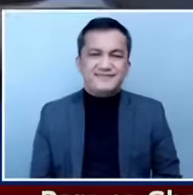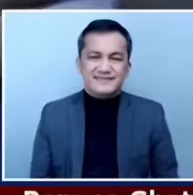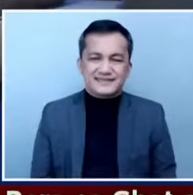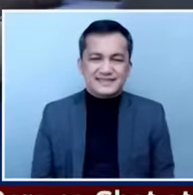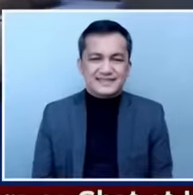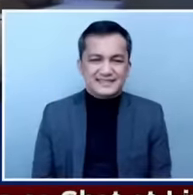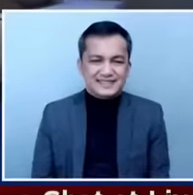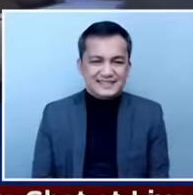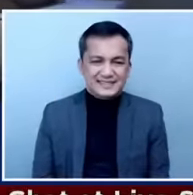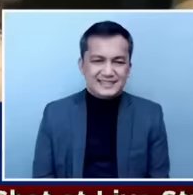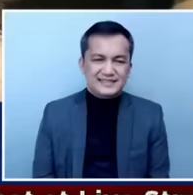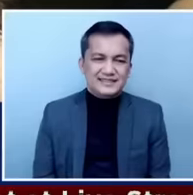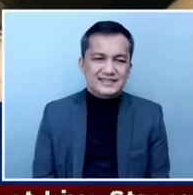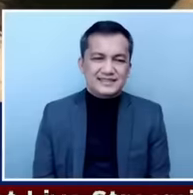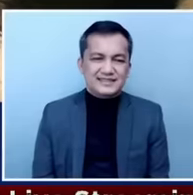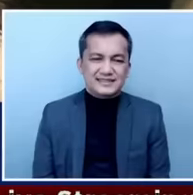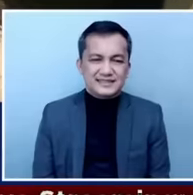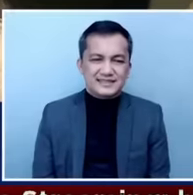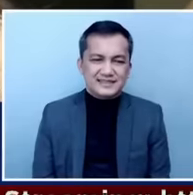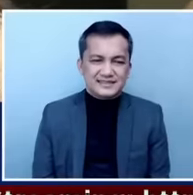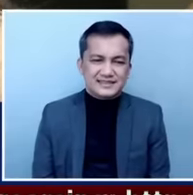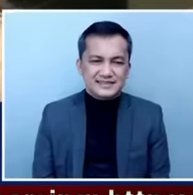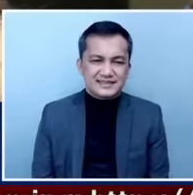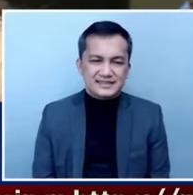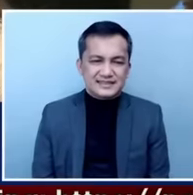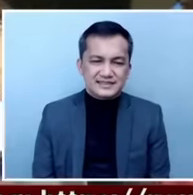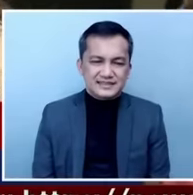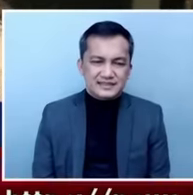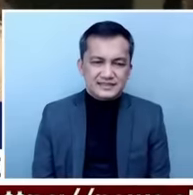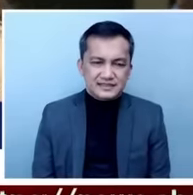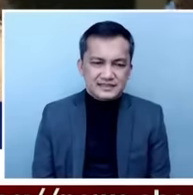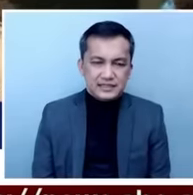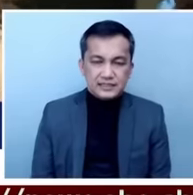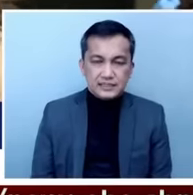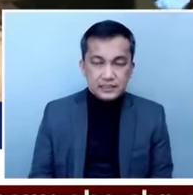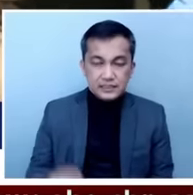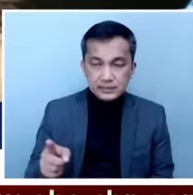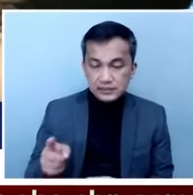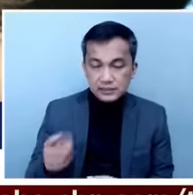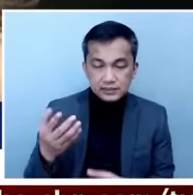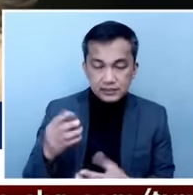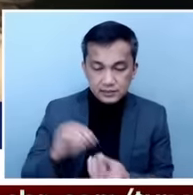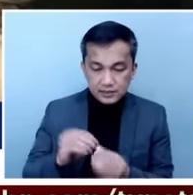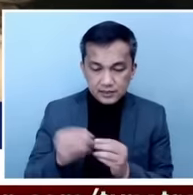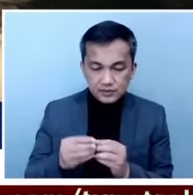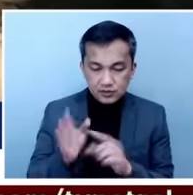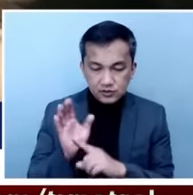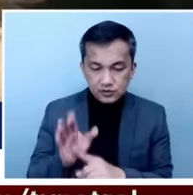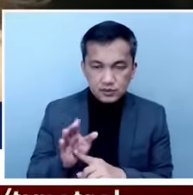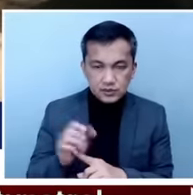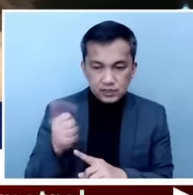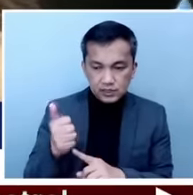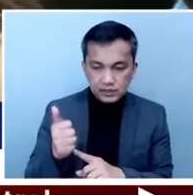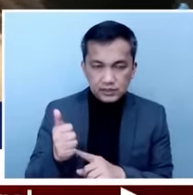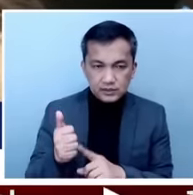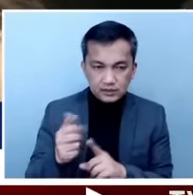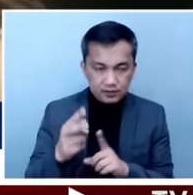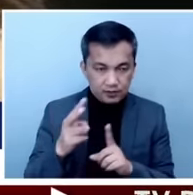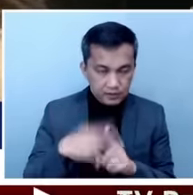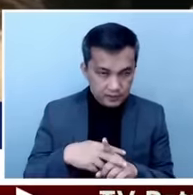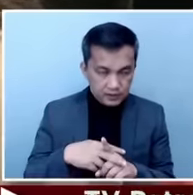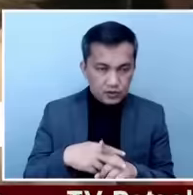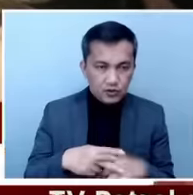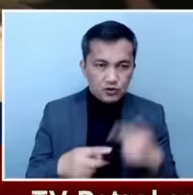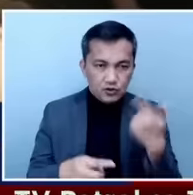Let's start with the ambassador. The latest numbers show that out of 10 people that are employed, only 3